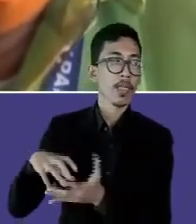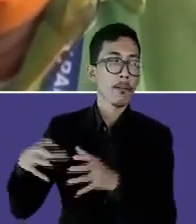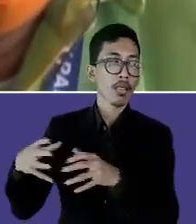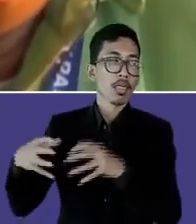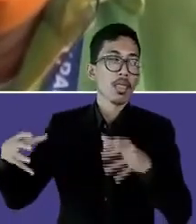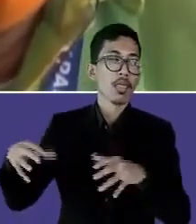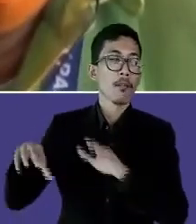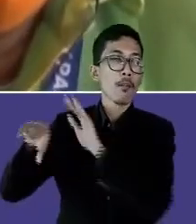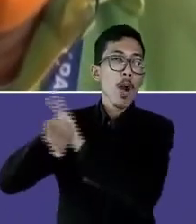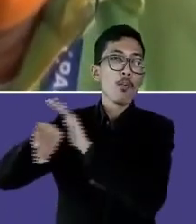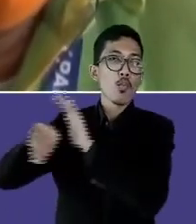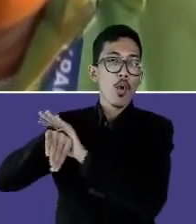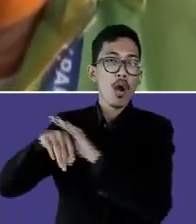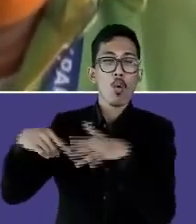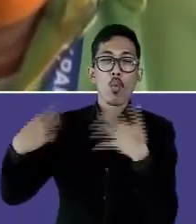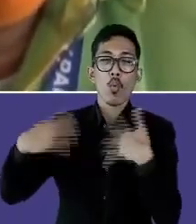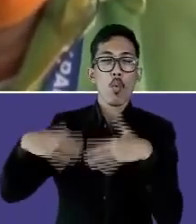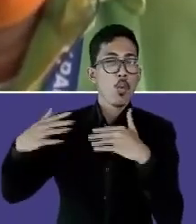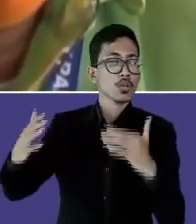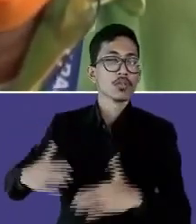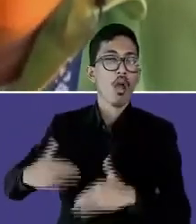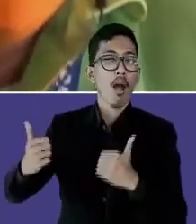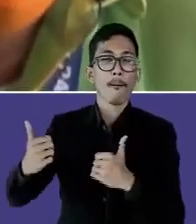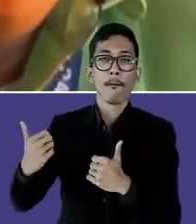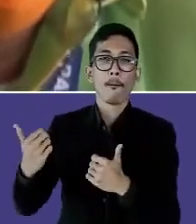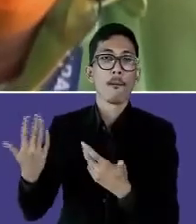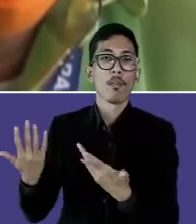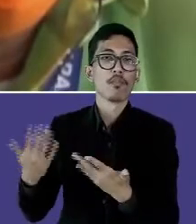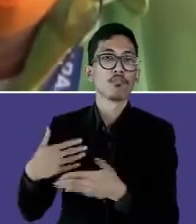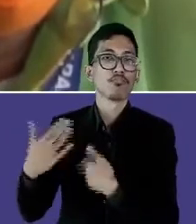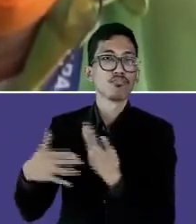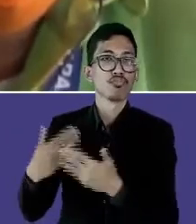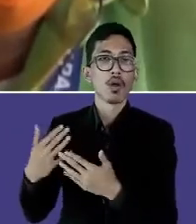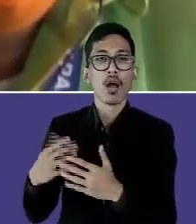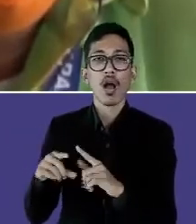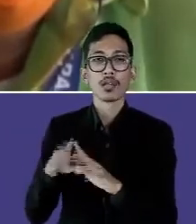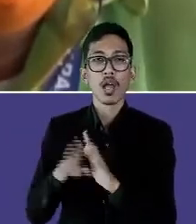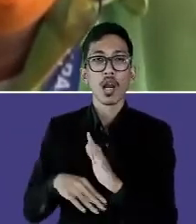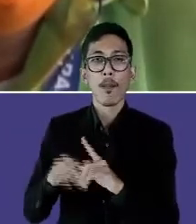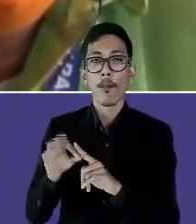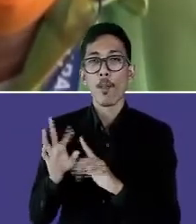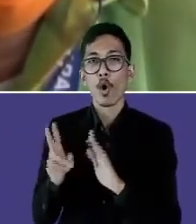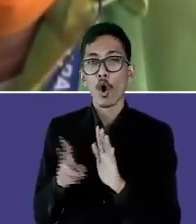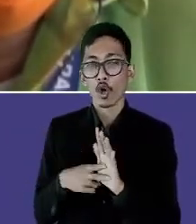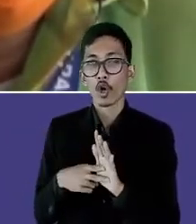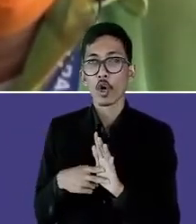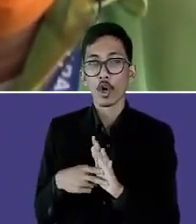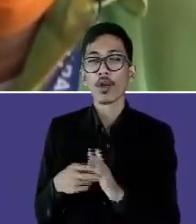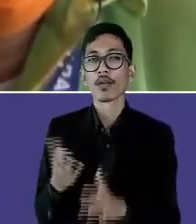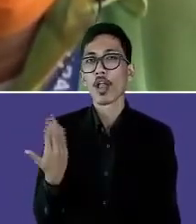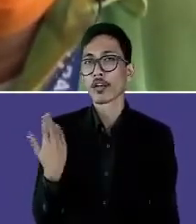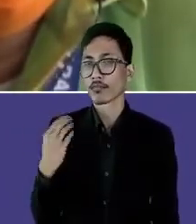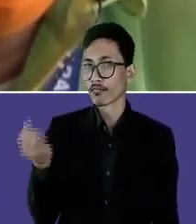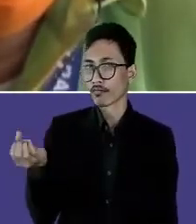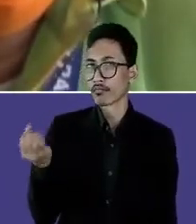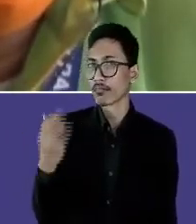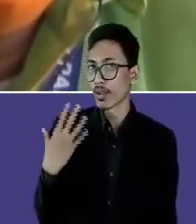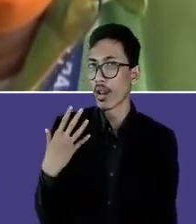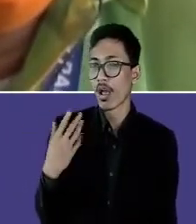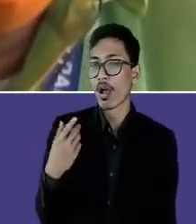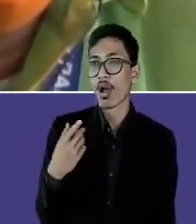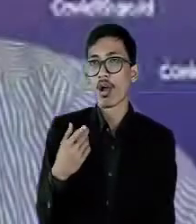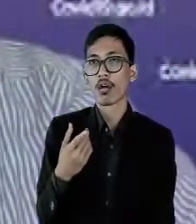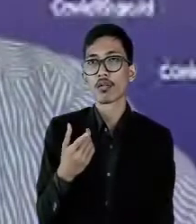di dalam penyelenggaraan event PON 20 Papua ini. Pak Lilis tadi menyinggung soal bagaimana